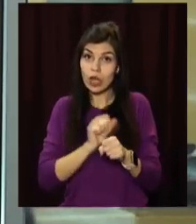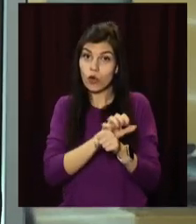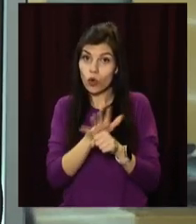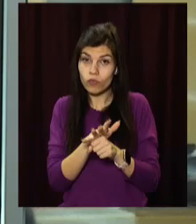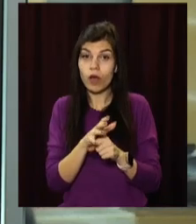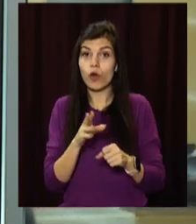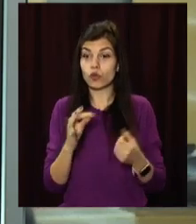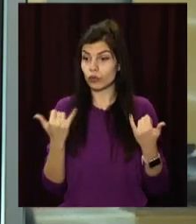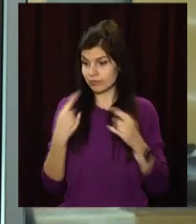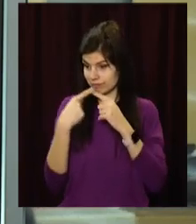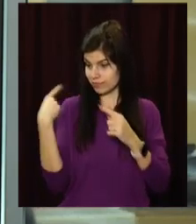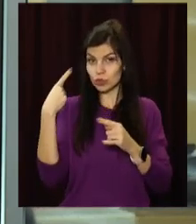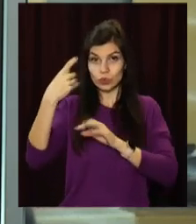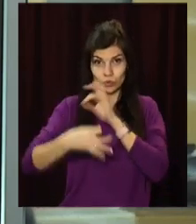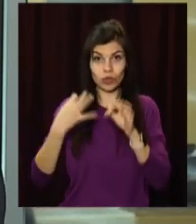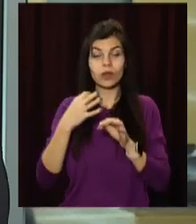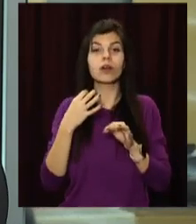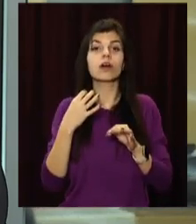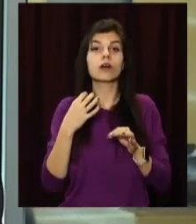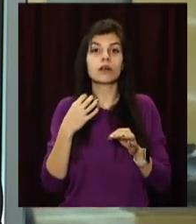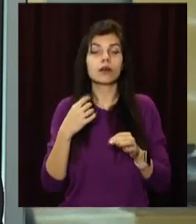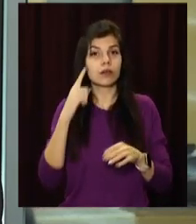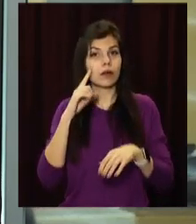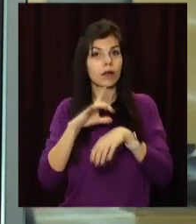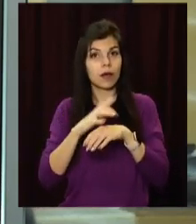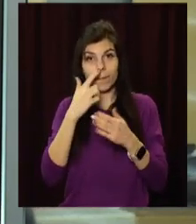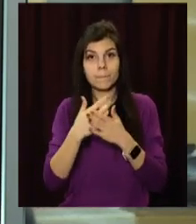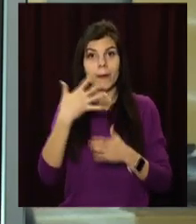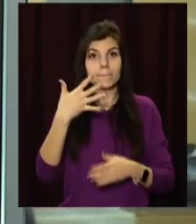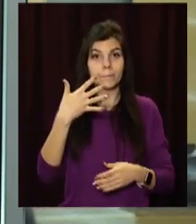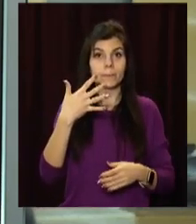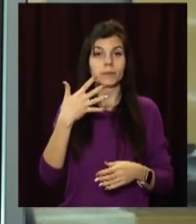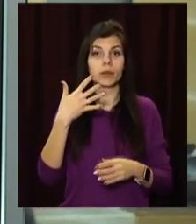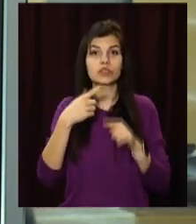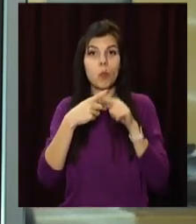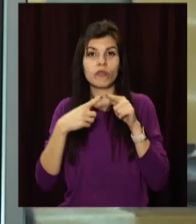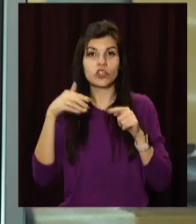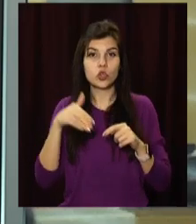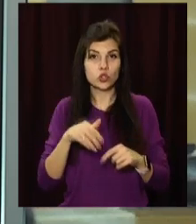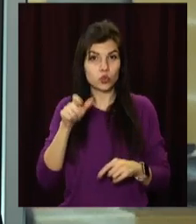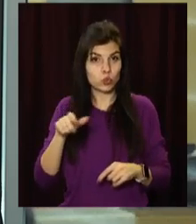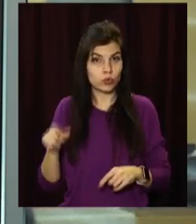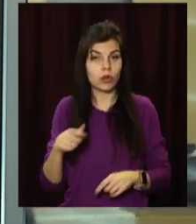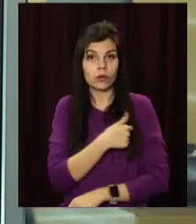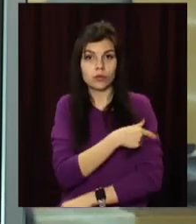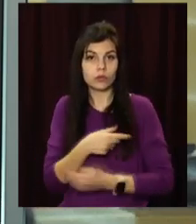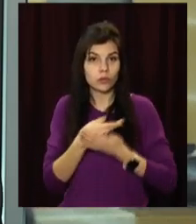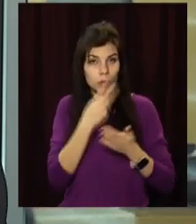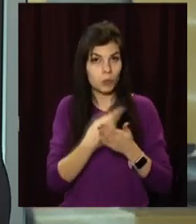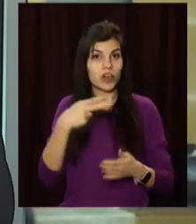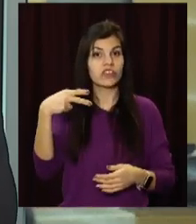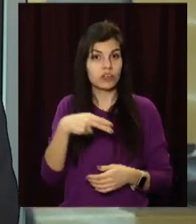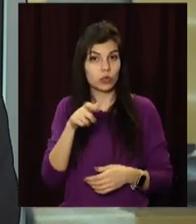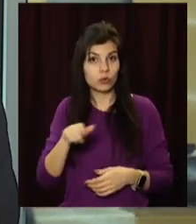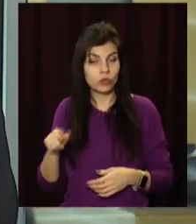Плюс 2000 нових випадків за добу. Якщо вчора йшлося про 3700 захворілих на ковід, то за попередню добу в